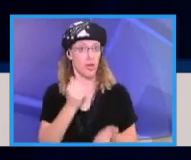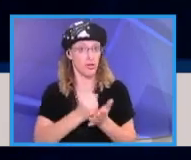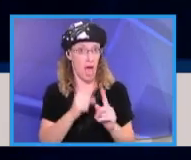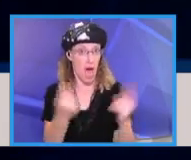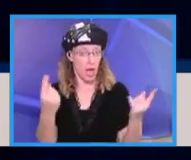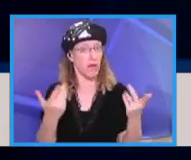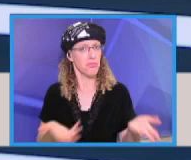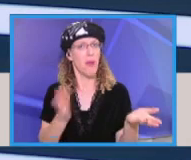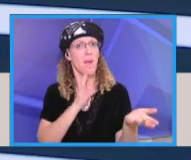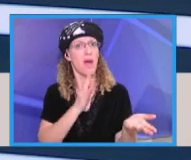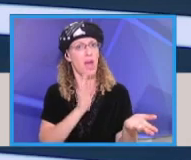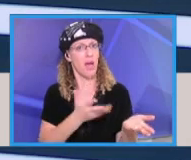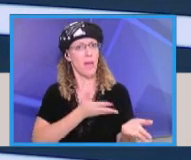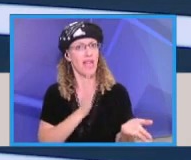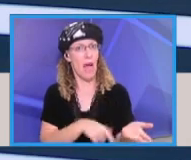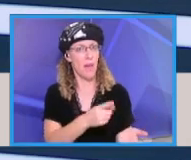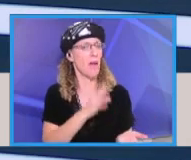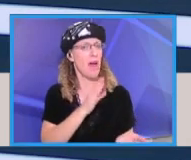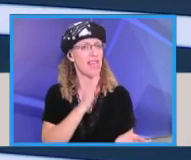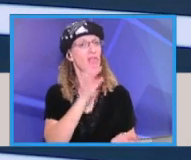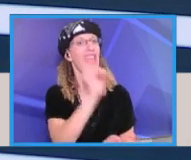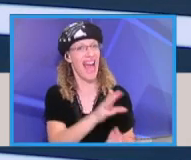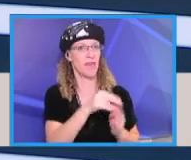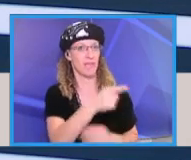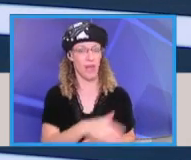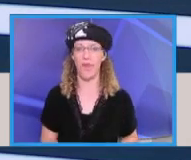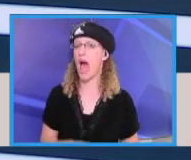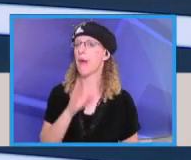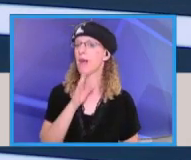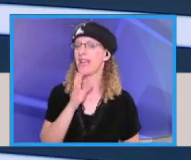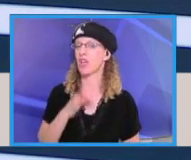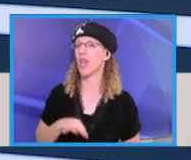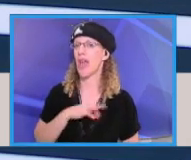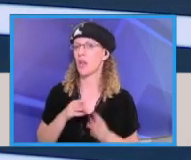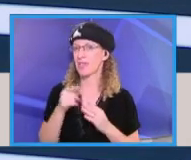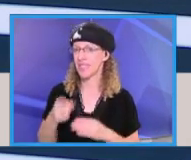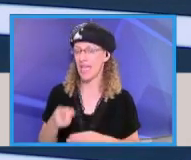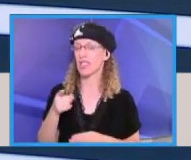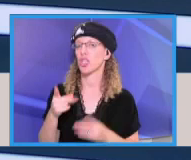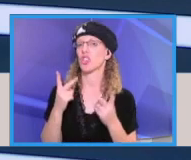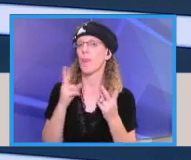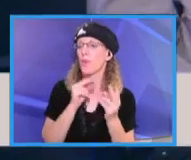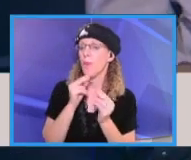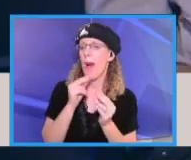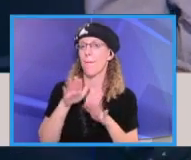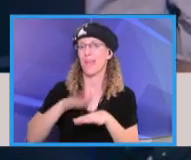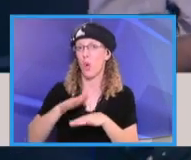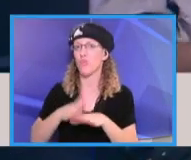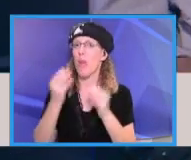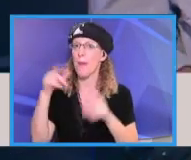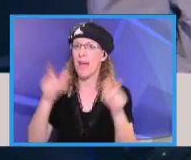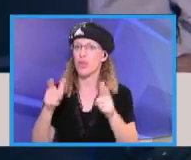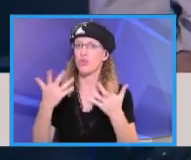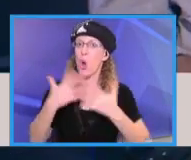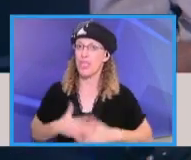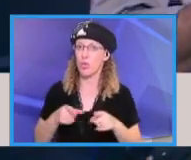יקבל אותו. מה הבעיה עם זה? הבעיה היא... מה הבעיה שלך עם זה? הבעיה שלנו עם זה היא שכאשר מדובר פה בתחום שהרבה מהאנשים